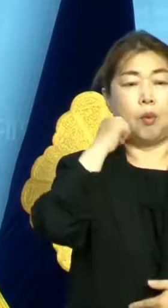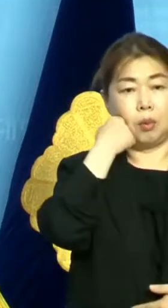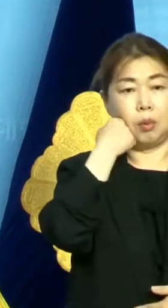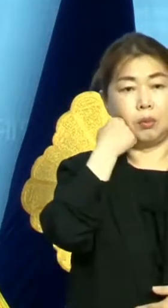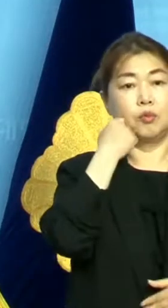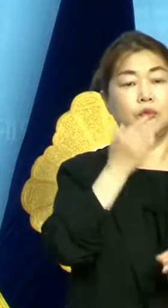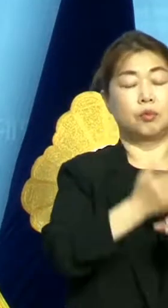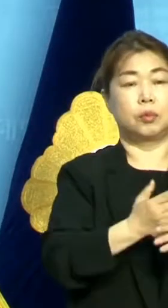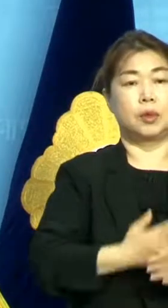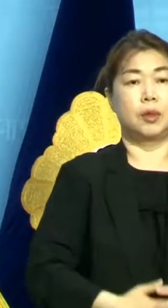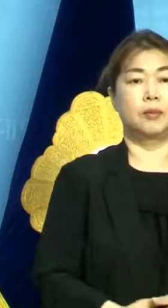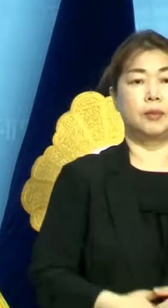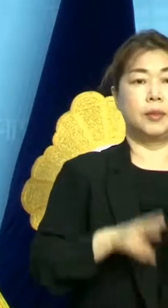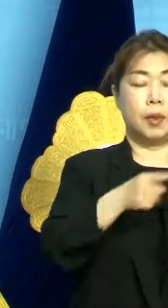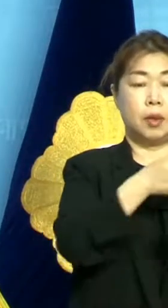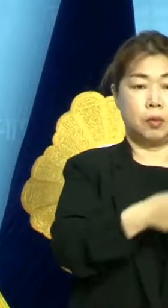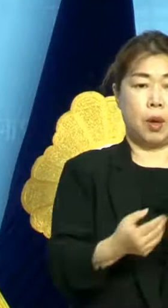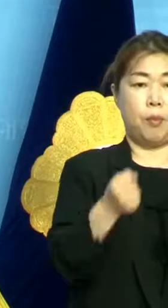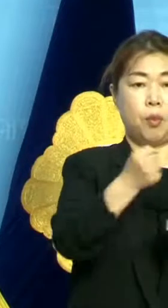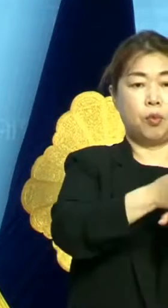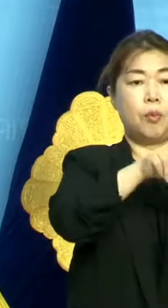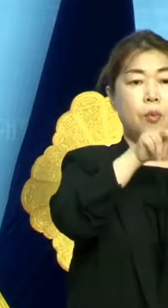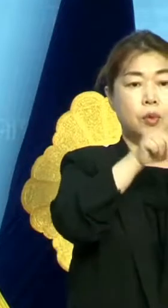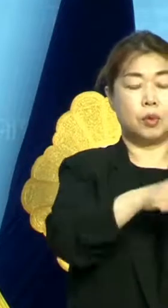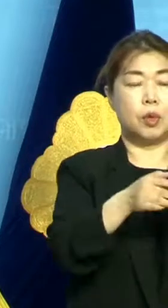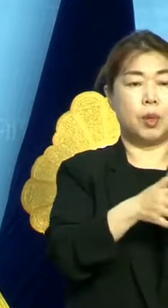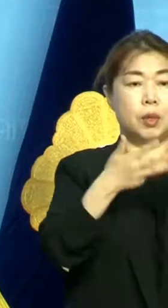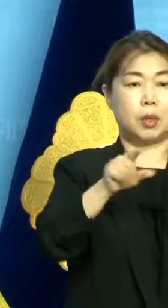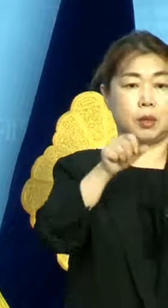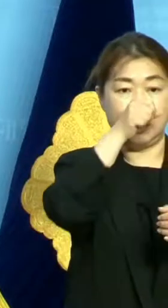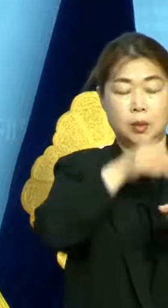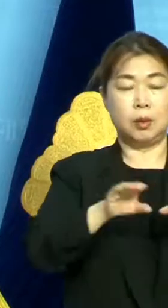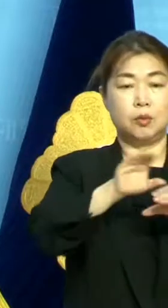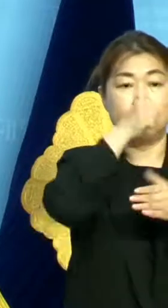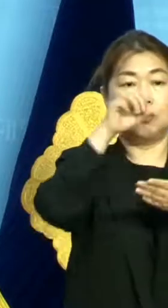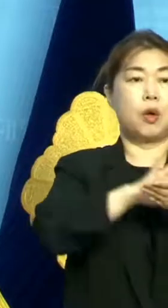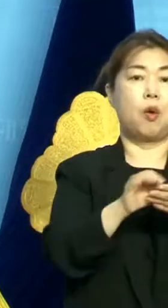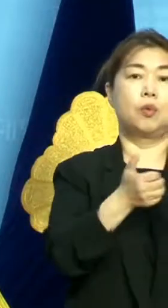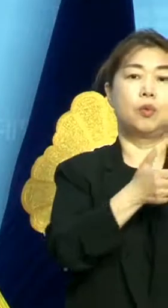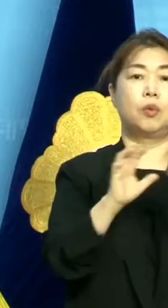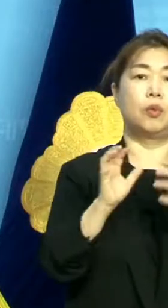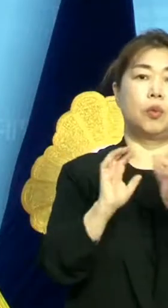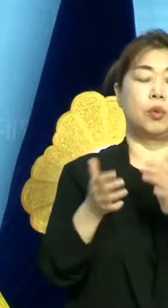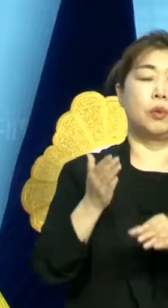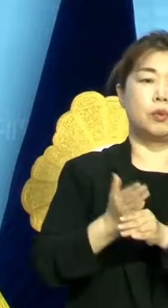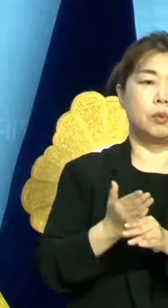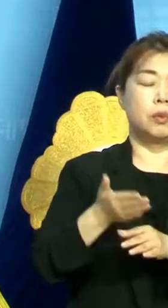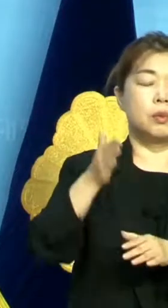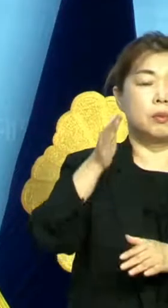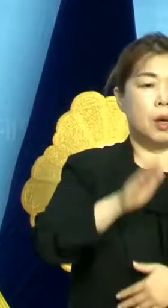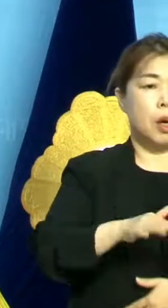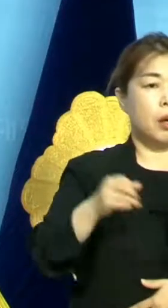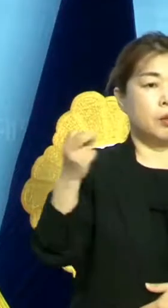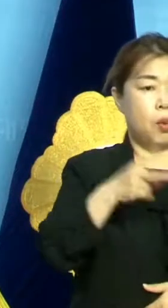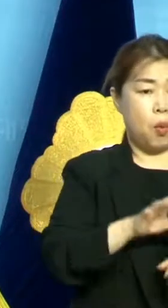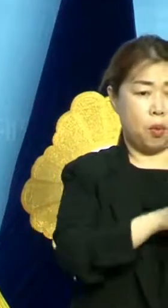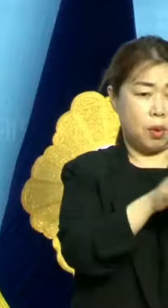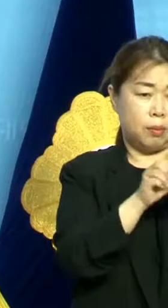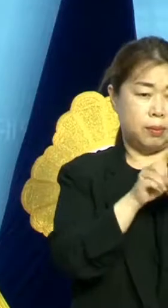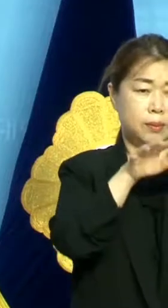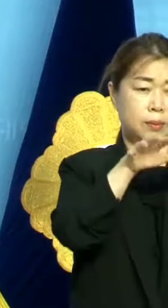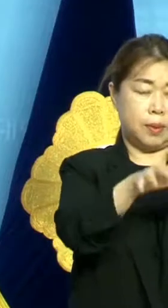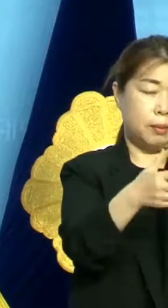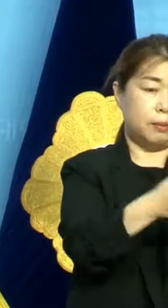있습니다 예수의 복구를 위한 4 차축 영이 논의 되고 있기도 합니다 일어나 중에 다시금 코론 알고